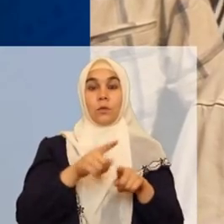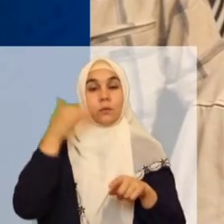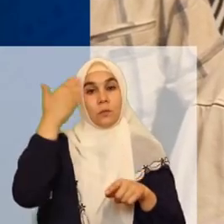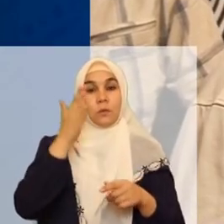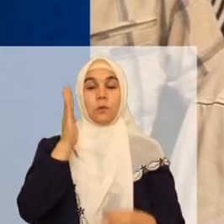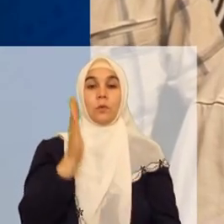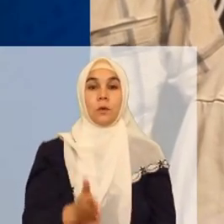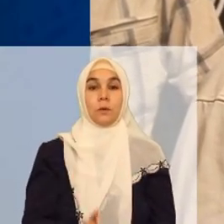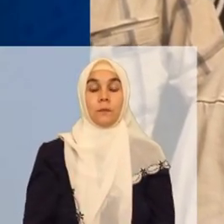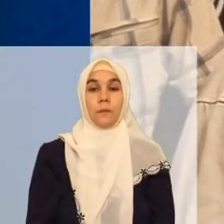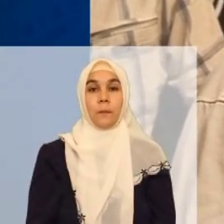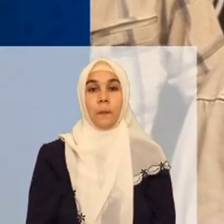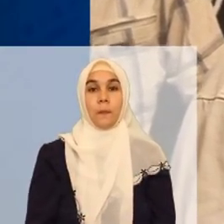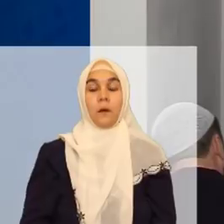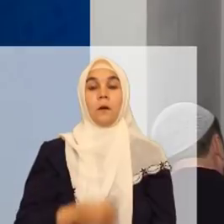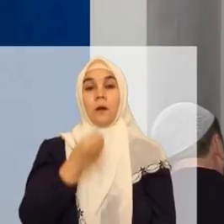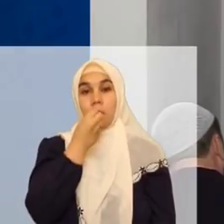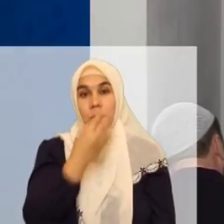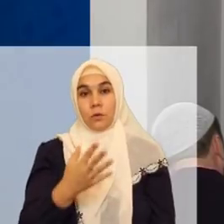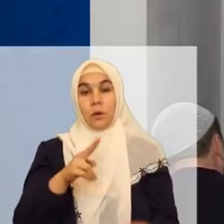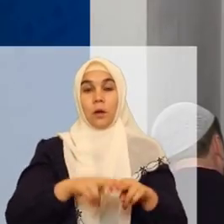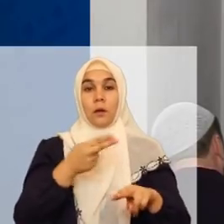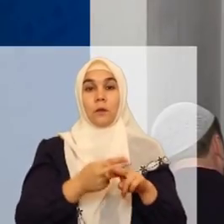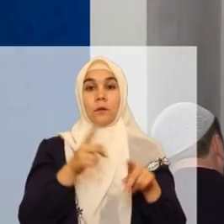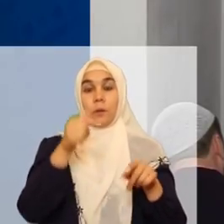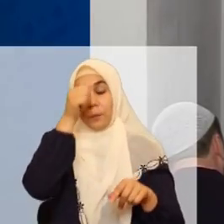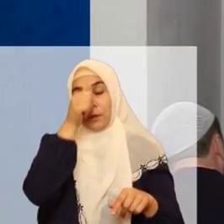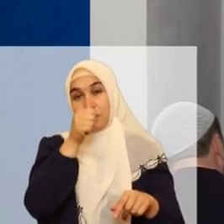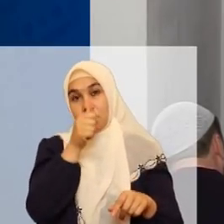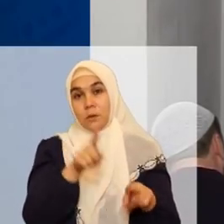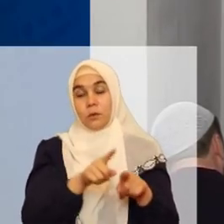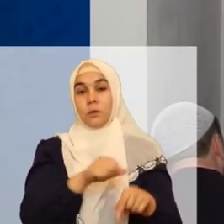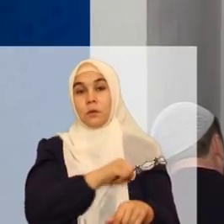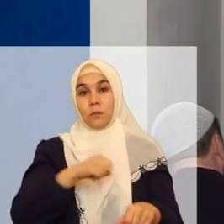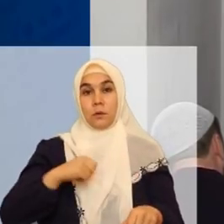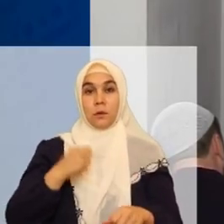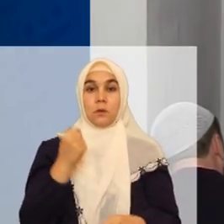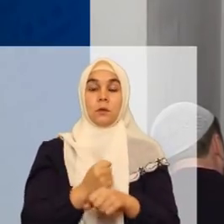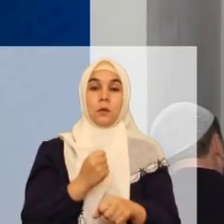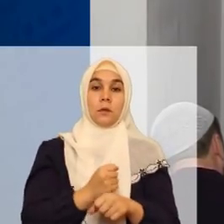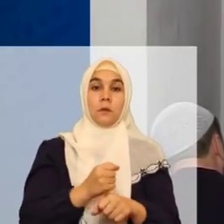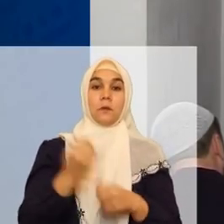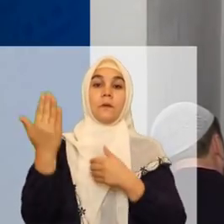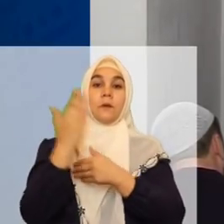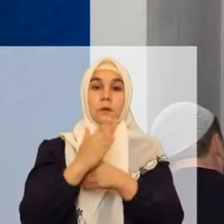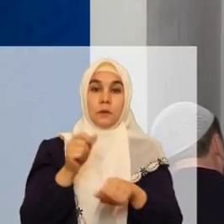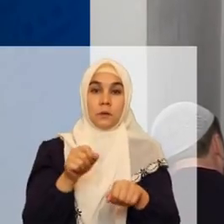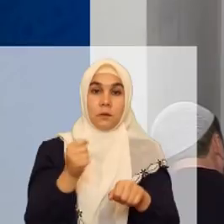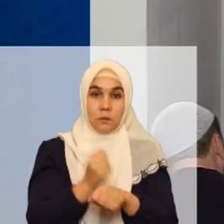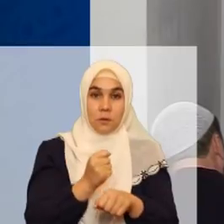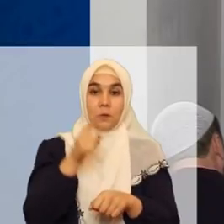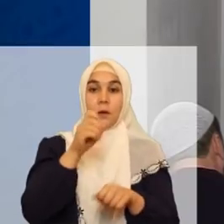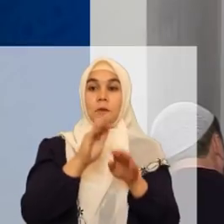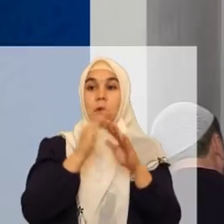بولادة. Hop, o'sha ma'lum oylarda kim o'ziga farz hajni niyat